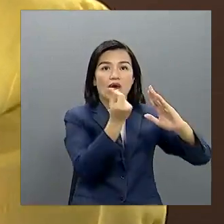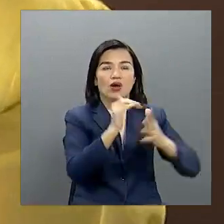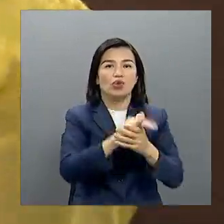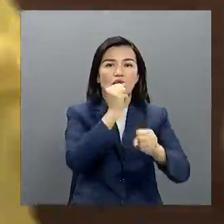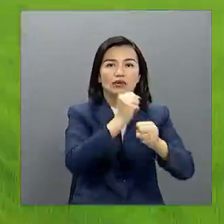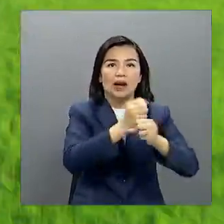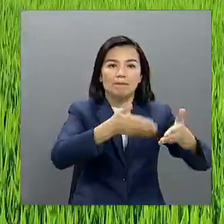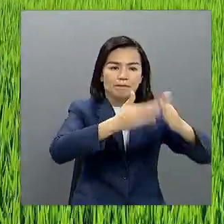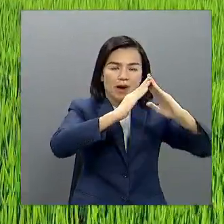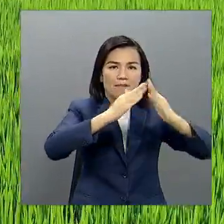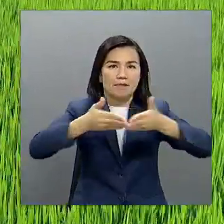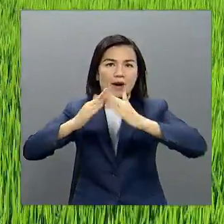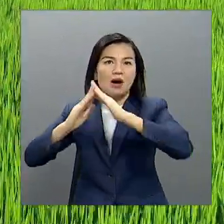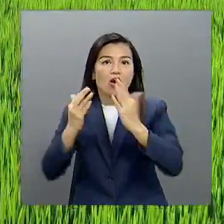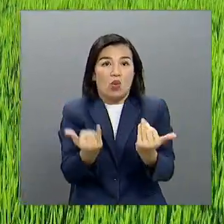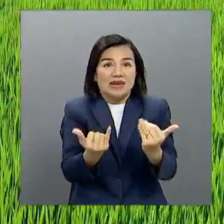นมีวันนี